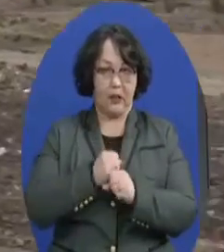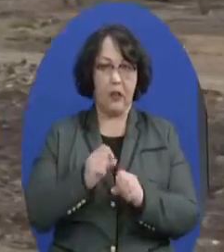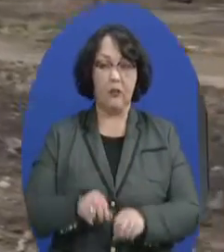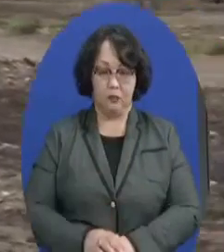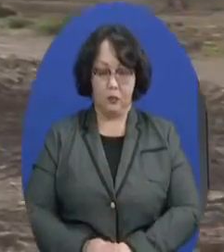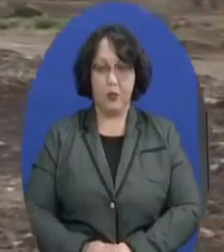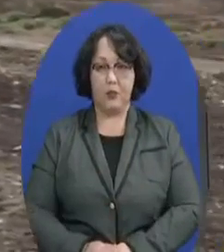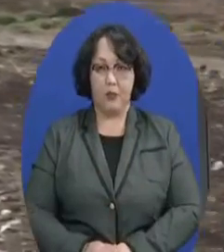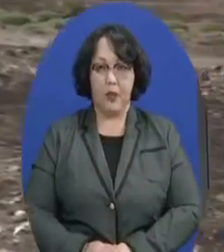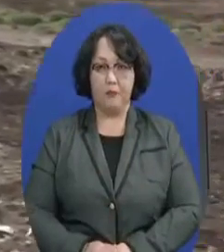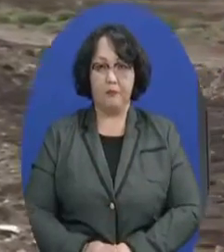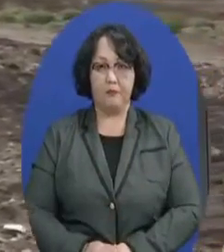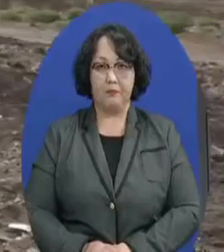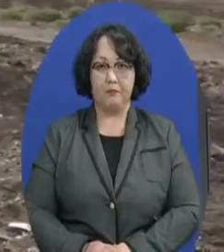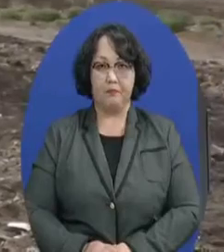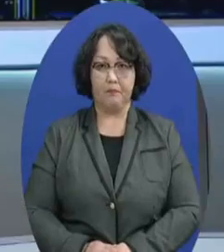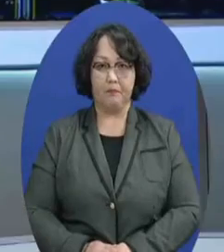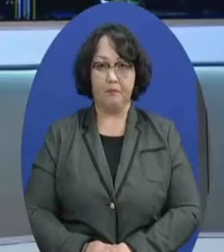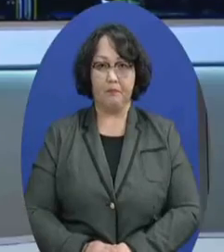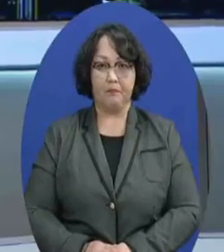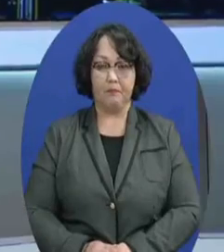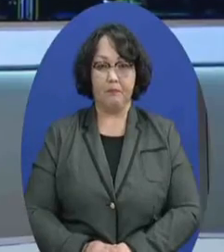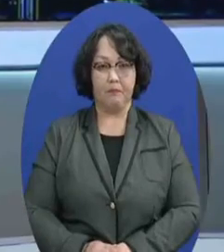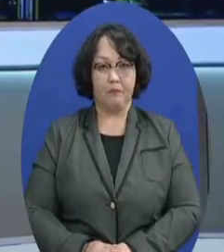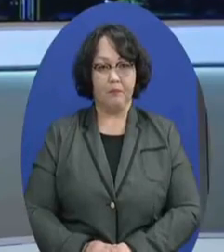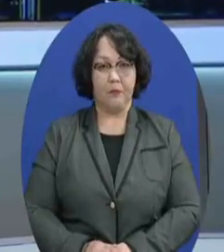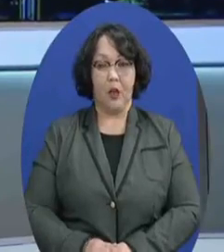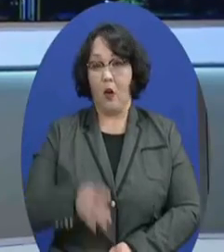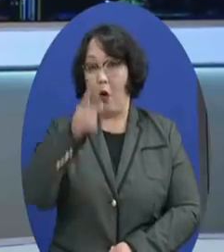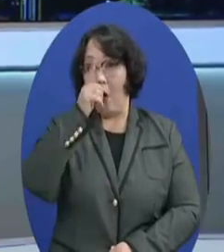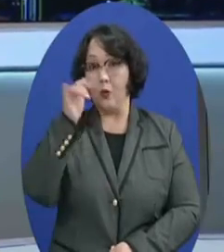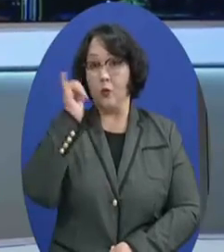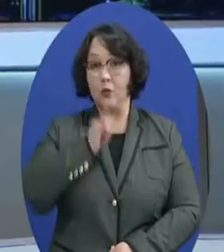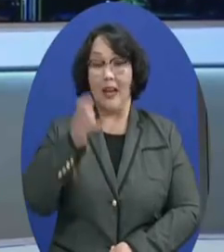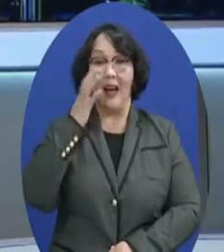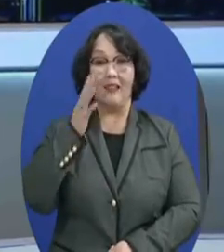Орос улбооны улсын гадаад хэргийн